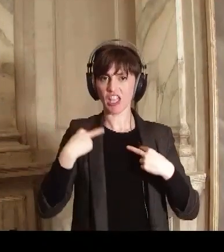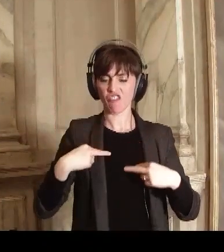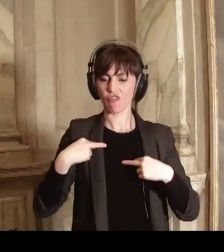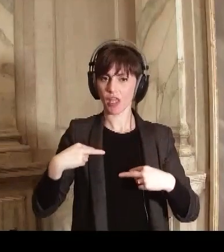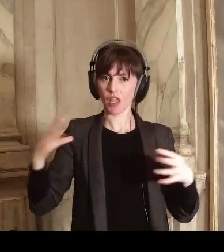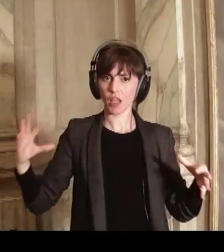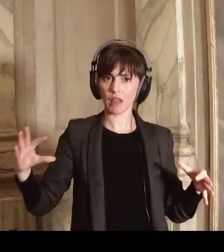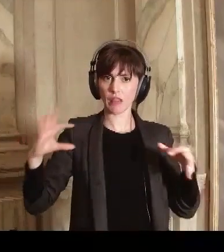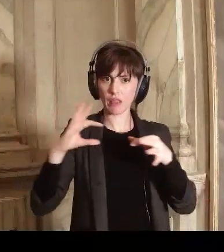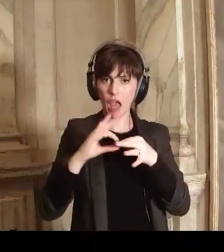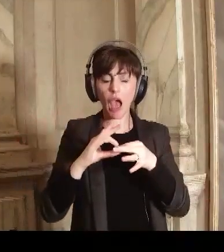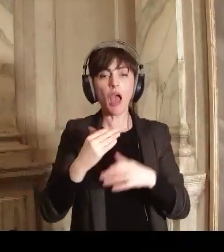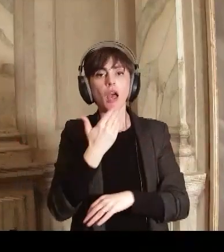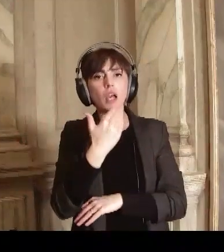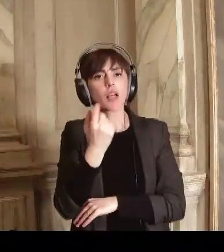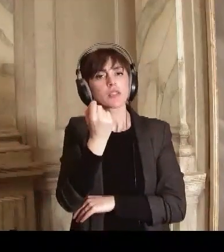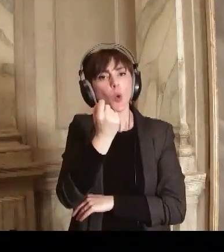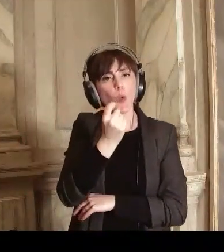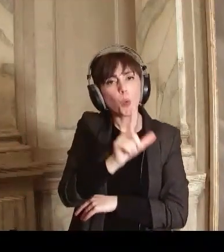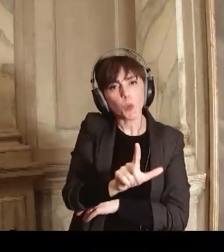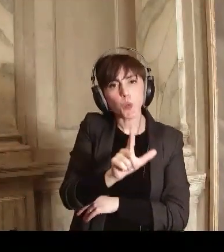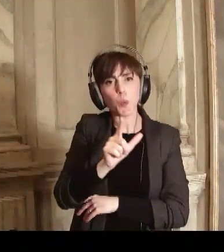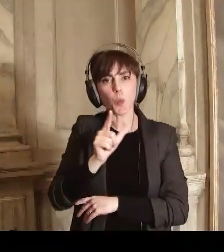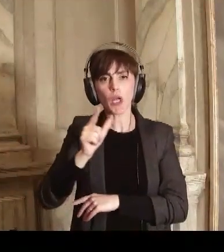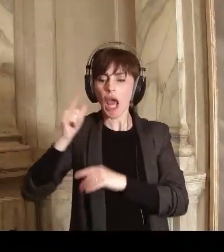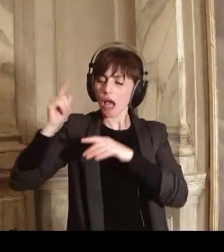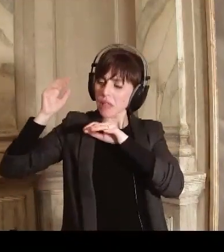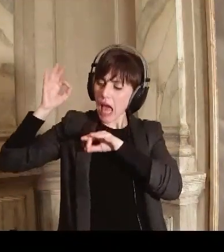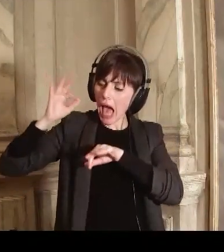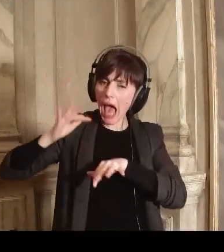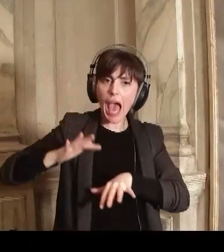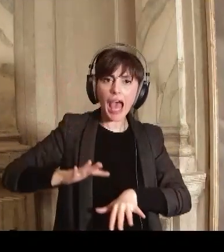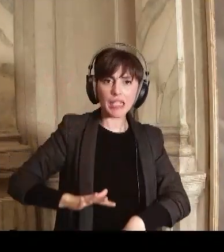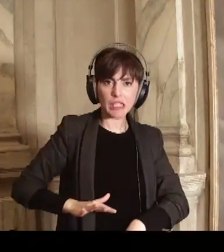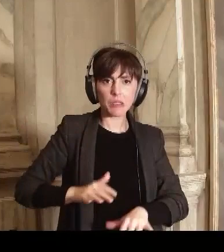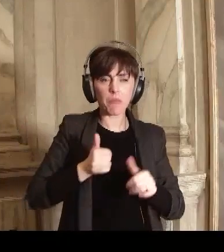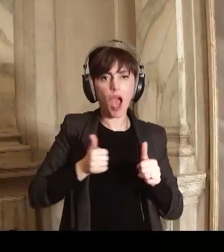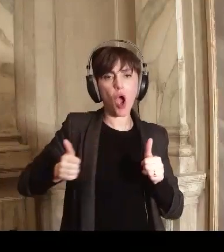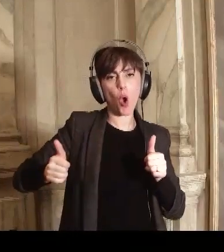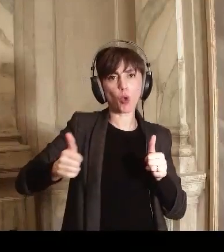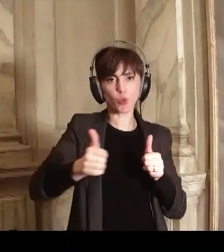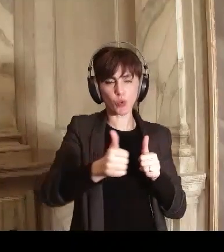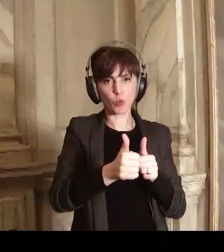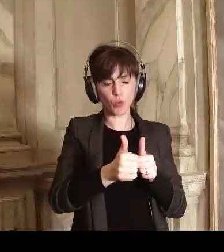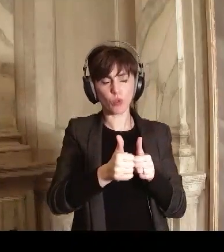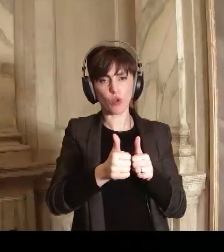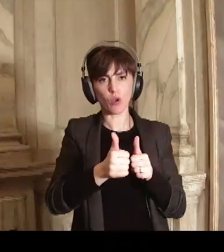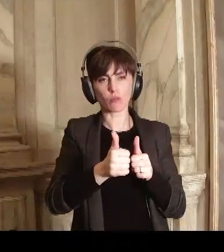cultura e un'anima spiegazzata possono condividerne un volo, una riflessione per restituirci uno